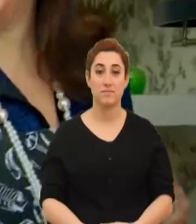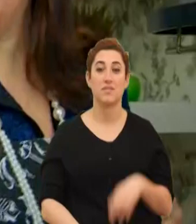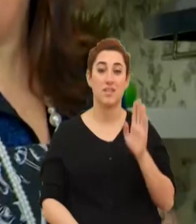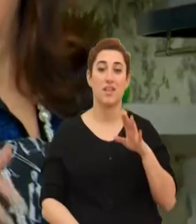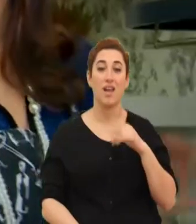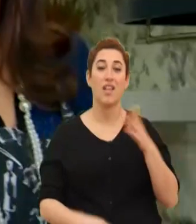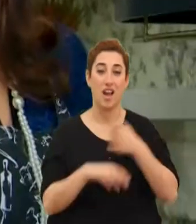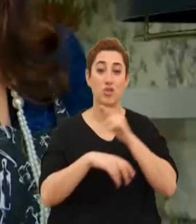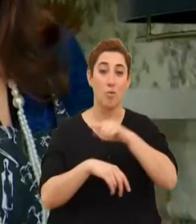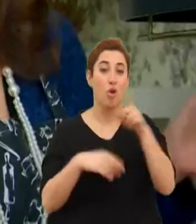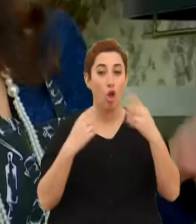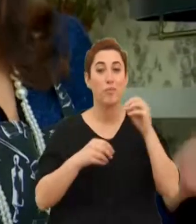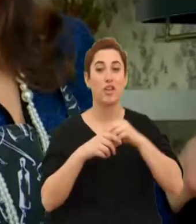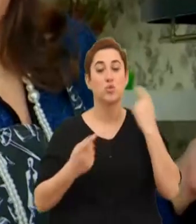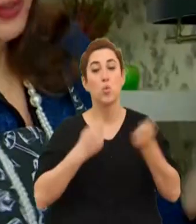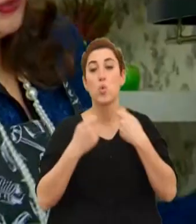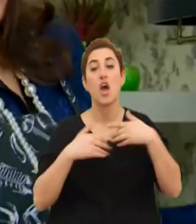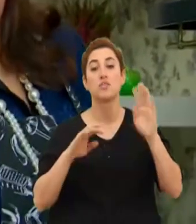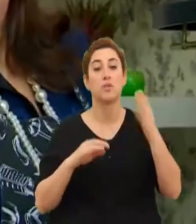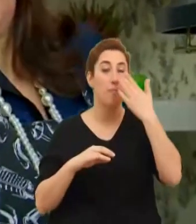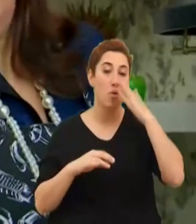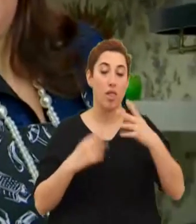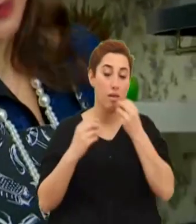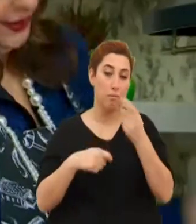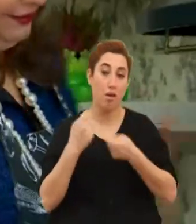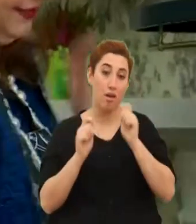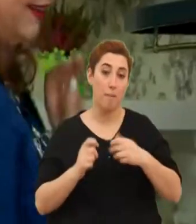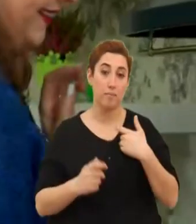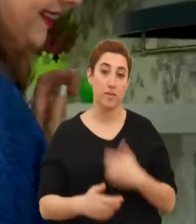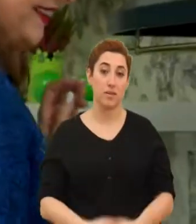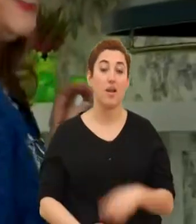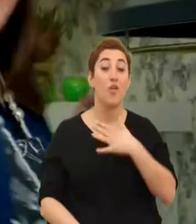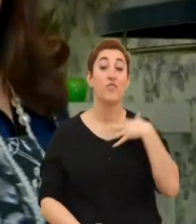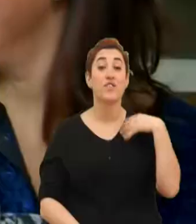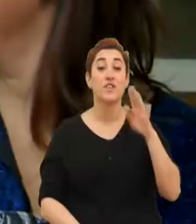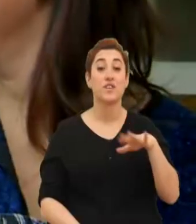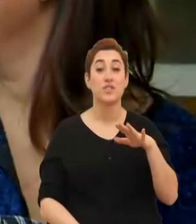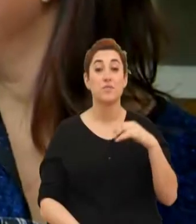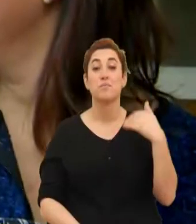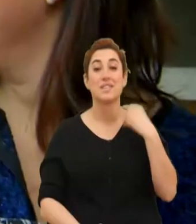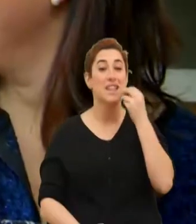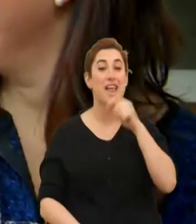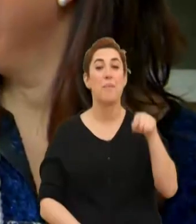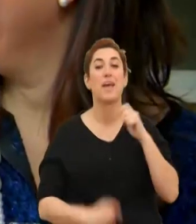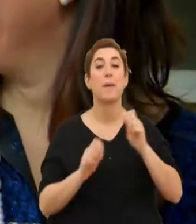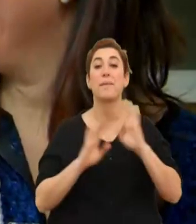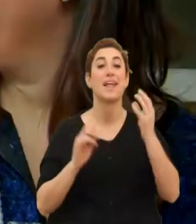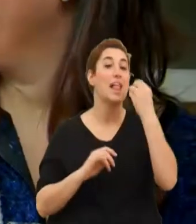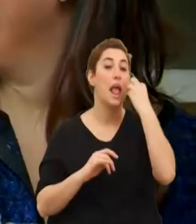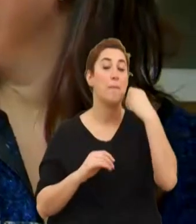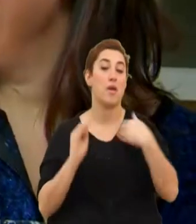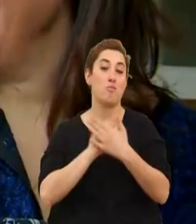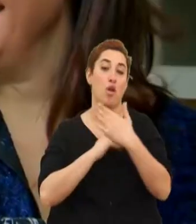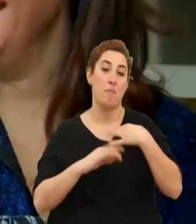Yani aslında bu hale getirmek için de uğraşmadık. Sadece yemek yaptık. Anneş kocuğum. Biz yemek yapmaya değil,